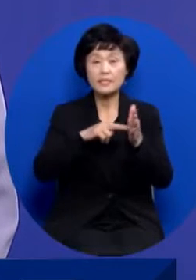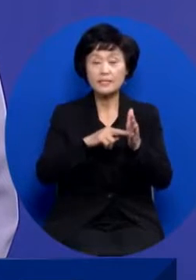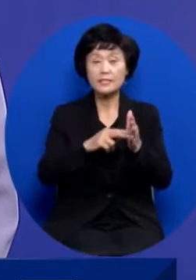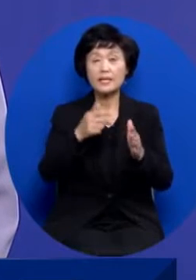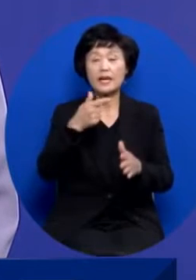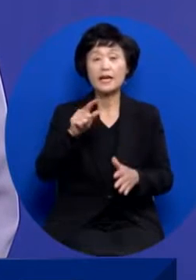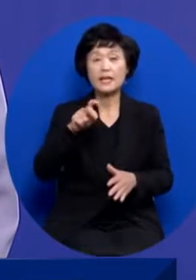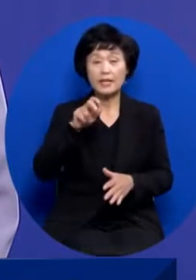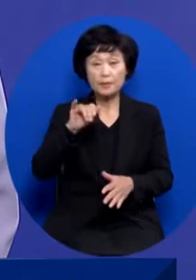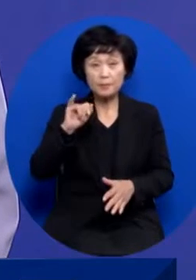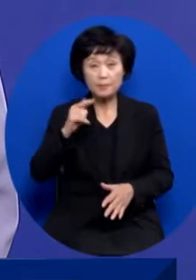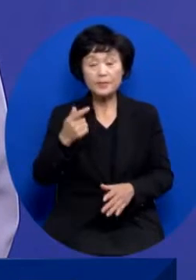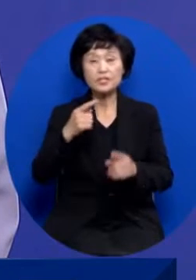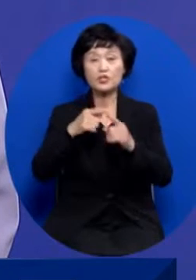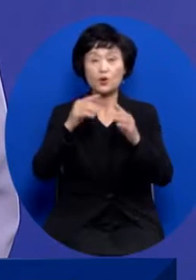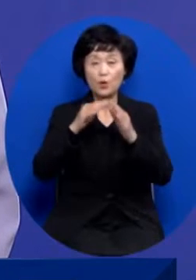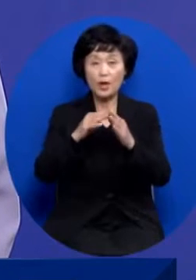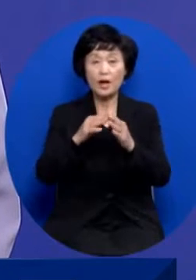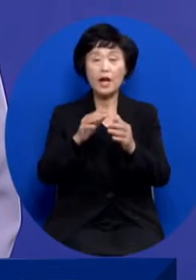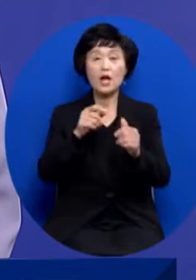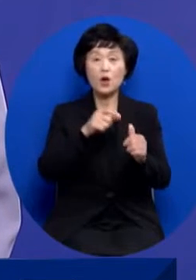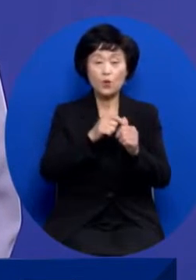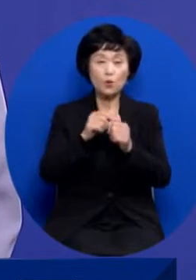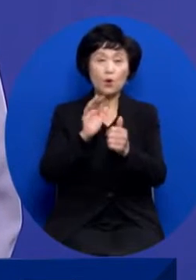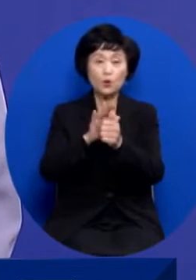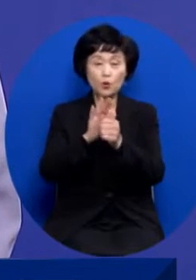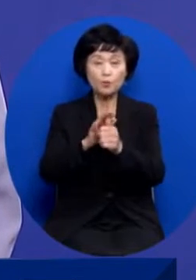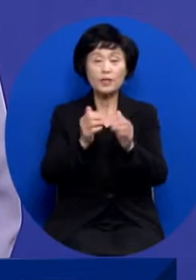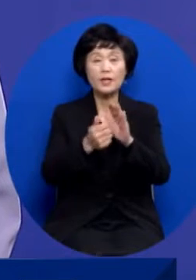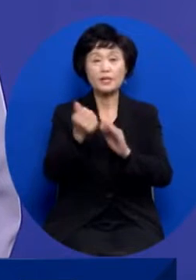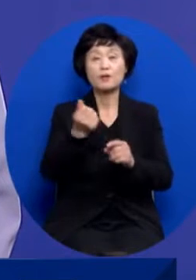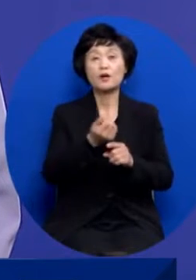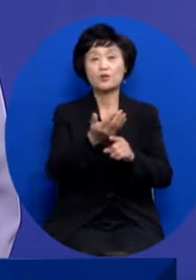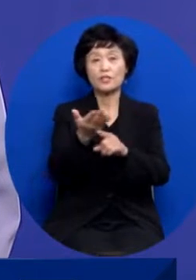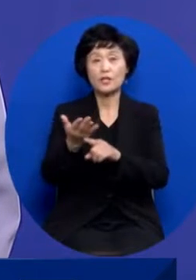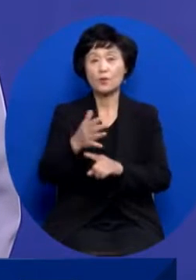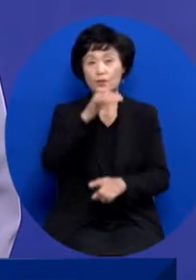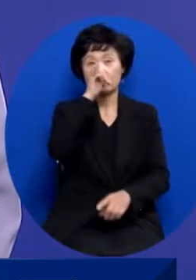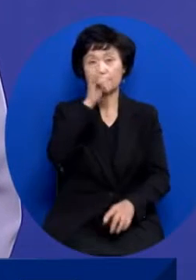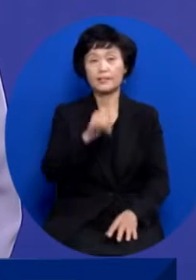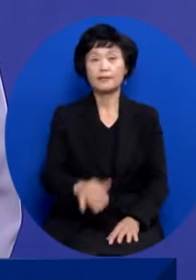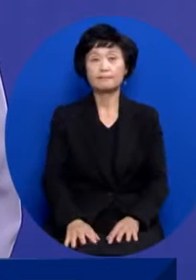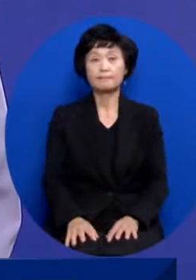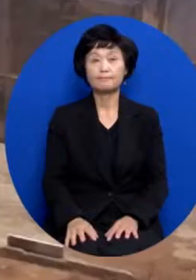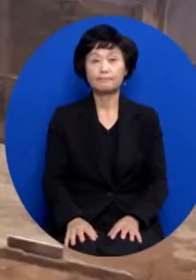현지에서 구호활동을 펼치며 레바논에 희망을 전하고 있습니다. 이현지 기자가 취재했습니다.